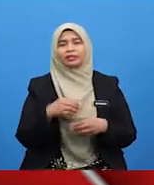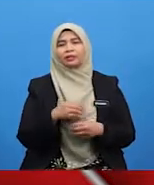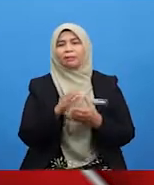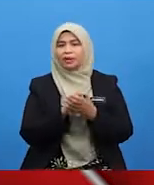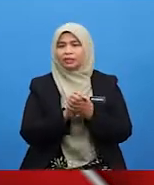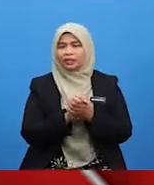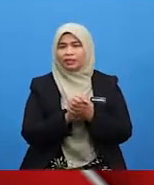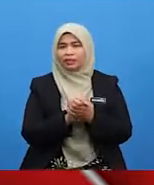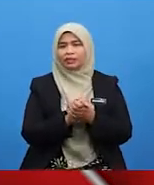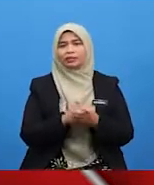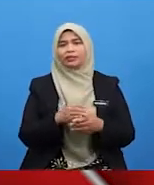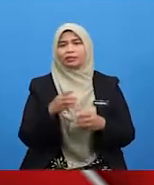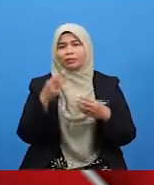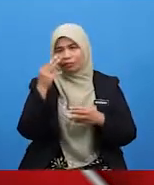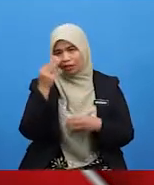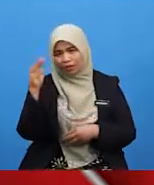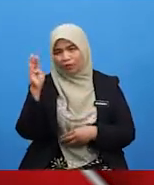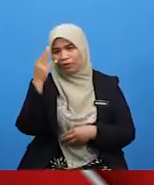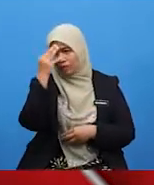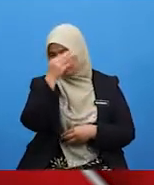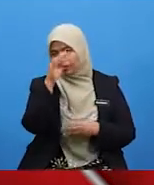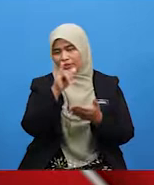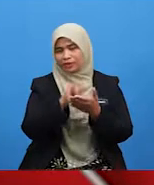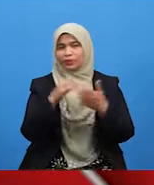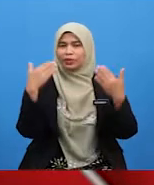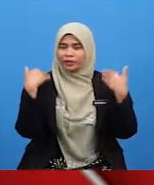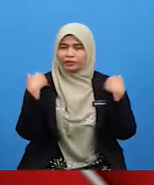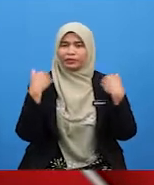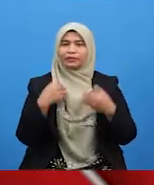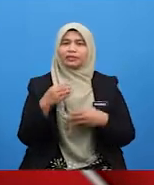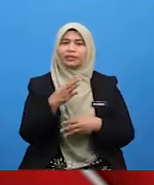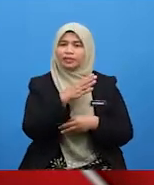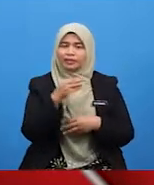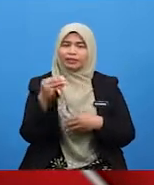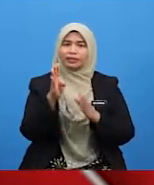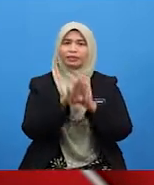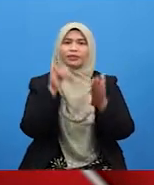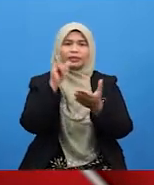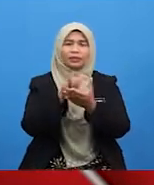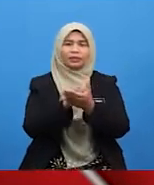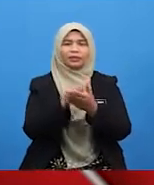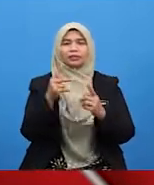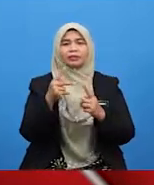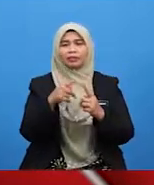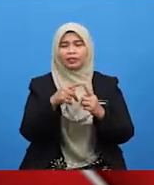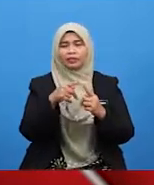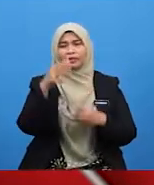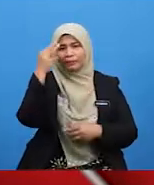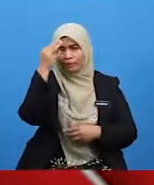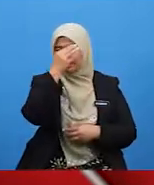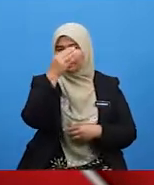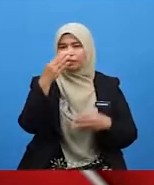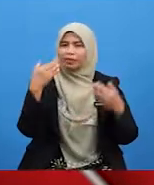percaya bahawa malaikat itu wujud dan beriman kepada malaikat